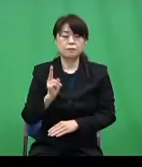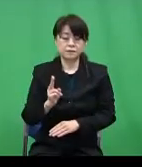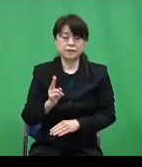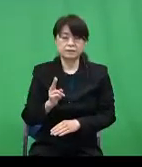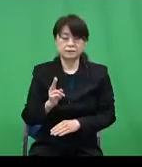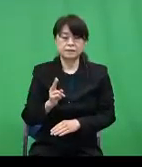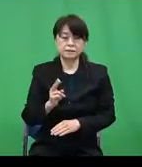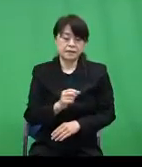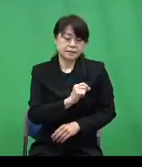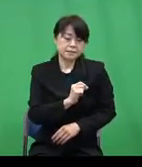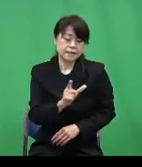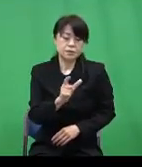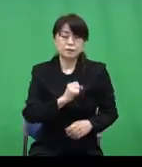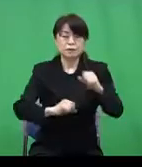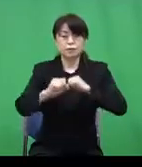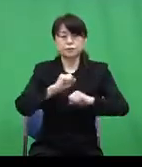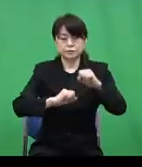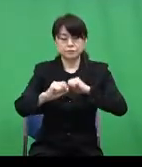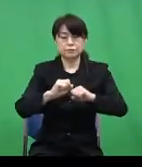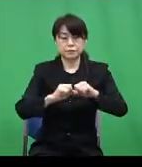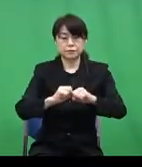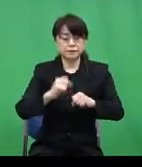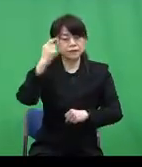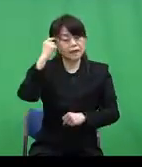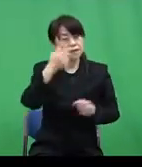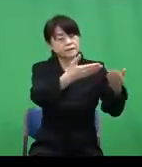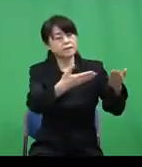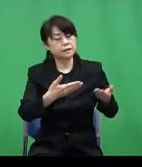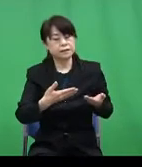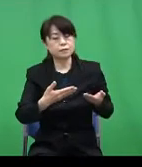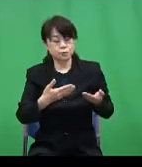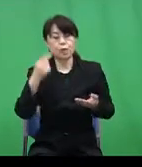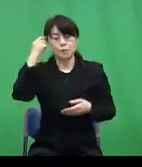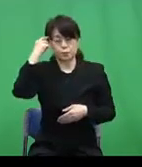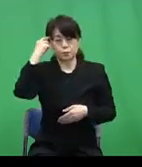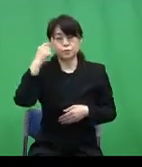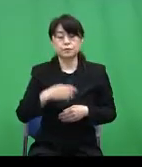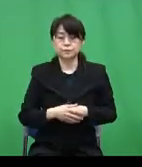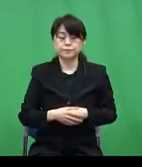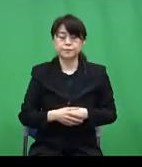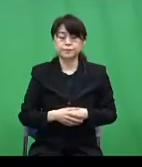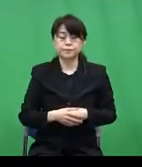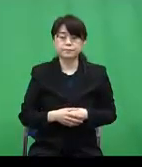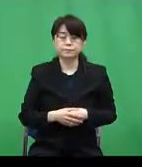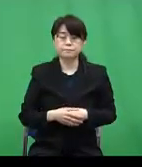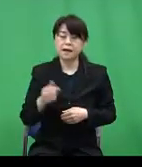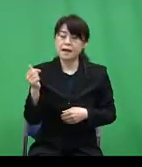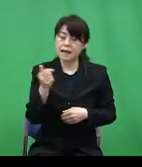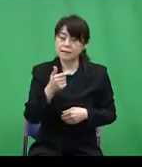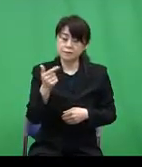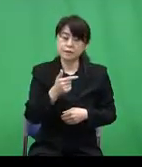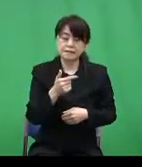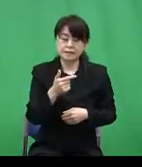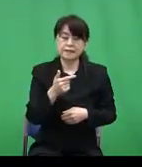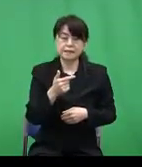ように、まあ、この問題に非常に熱心に取り組んでいるというふうには受け止めていただいていると思いますので、まあ、早期